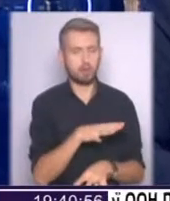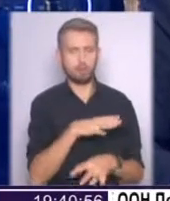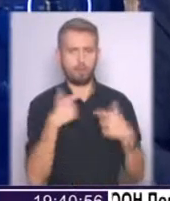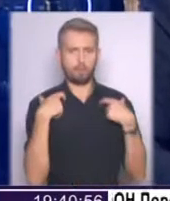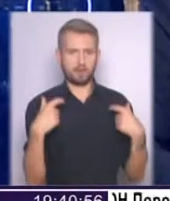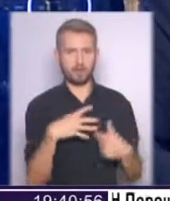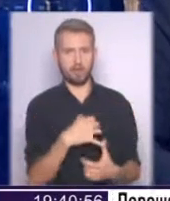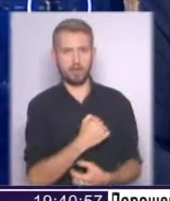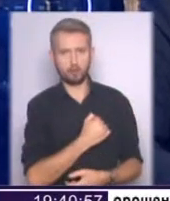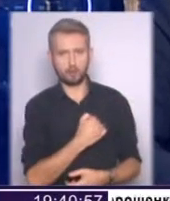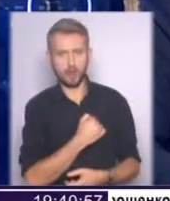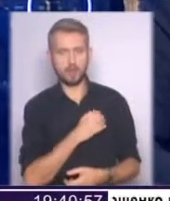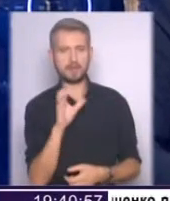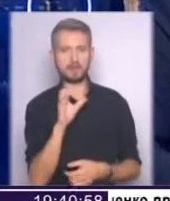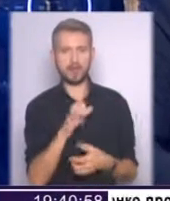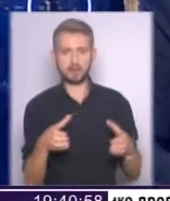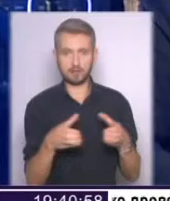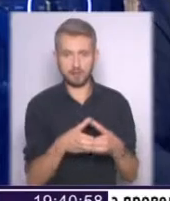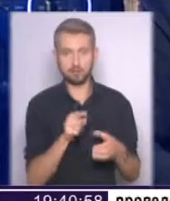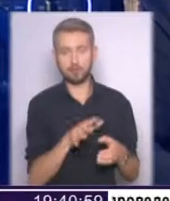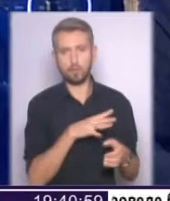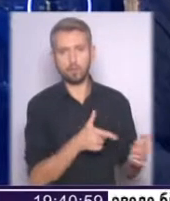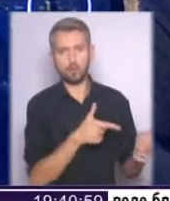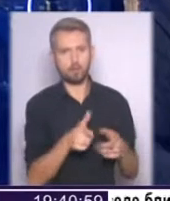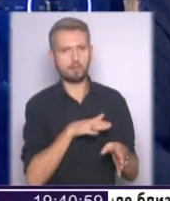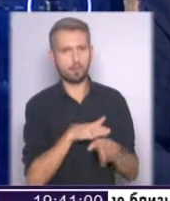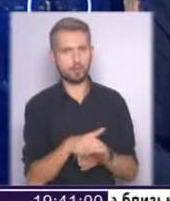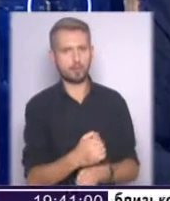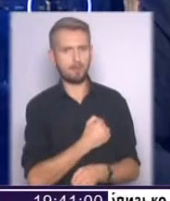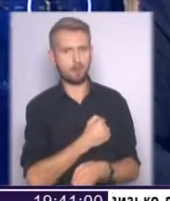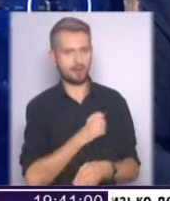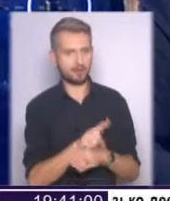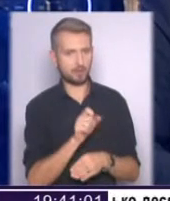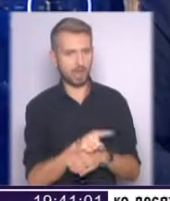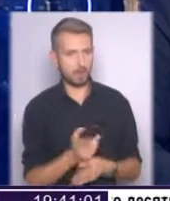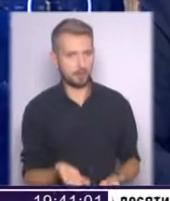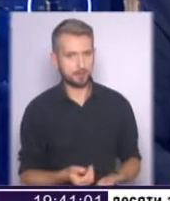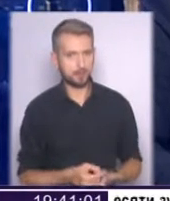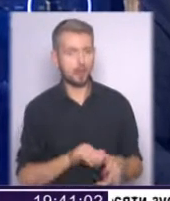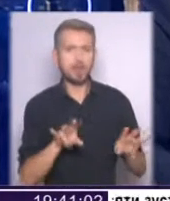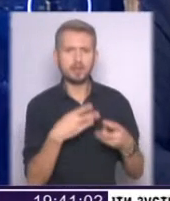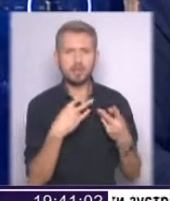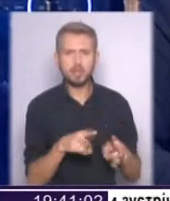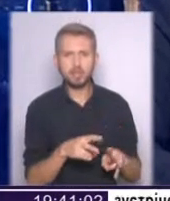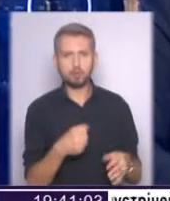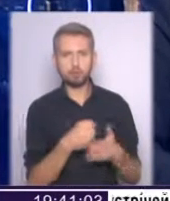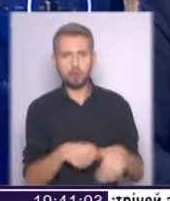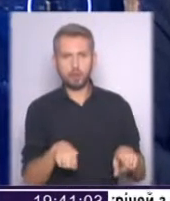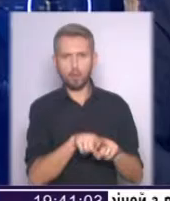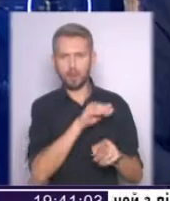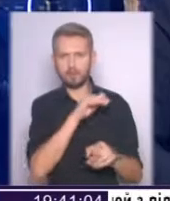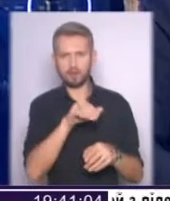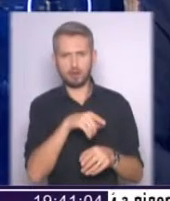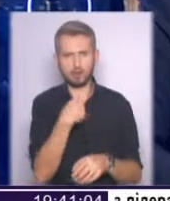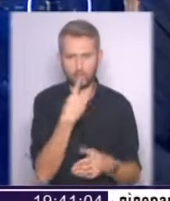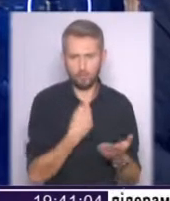були солдати, сержантський склад, який дійсно був готовий виконувати бойові завдання. Тому не потрібно, знаєте, до такого рівня доводити